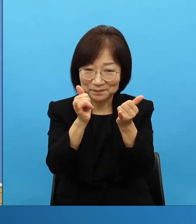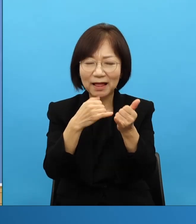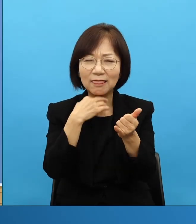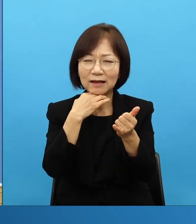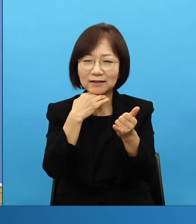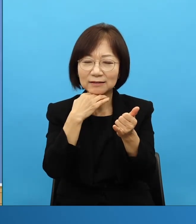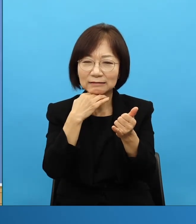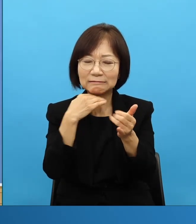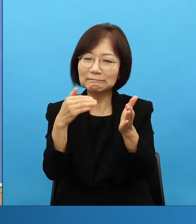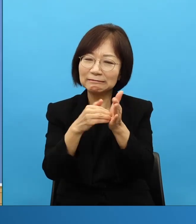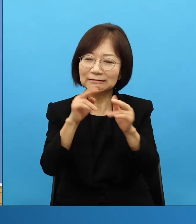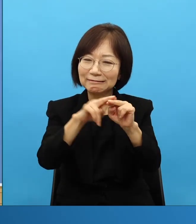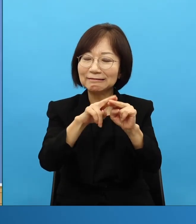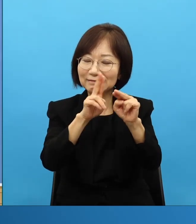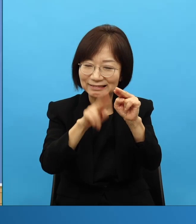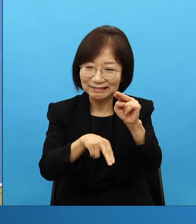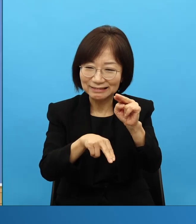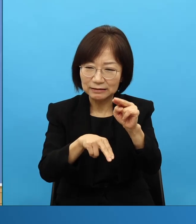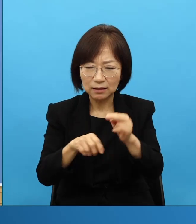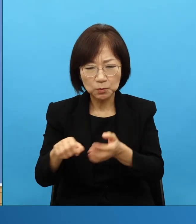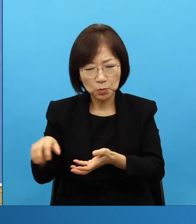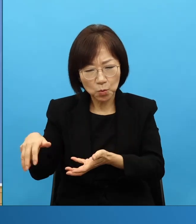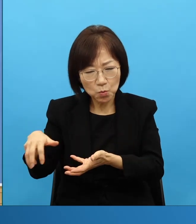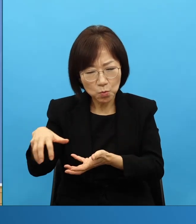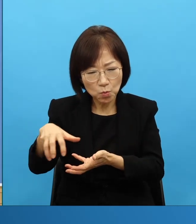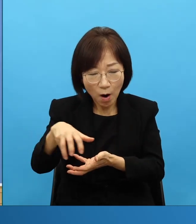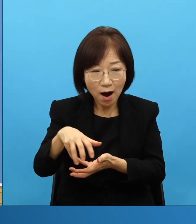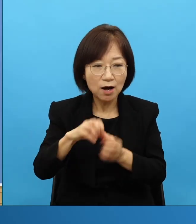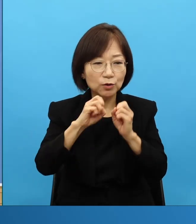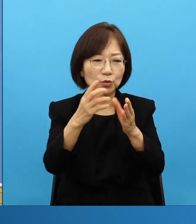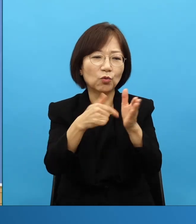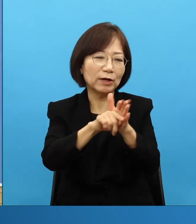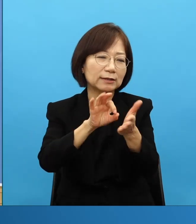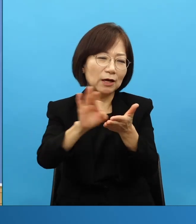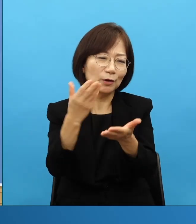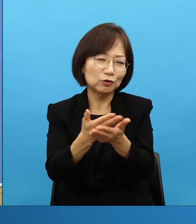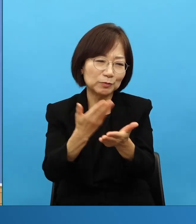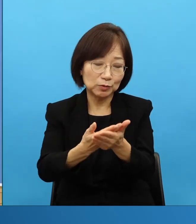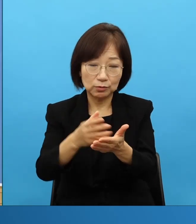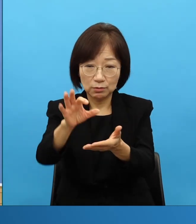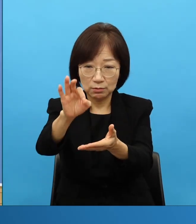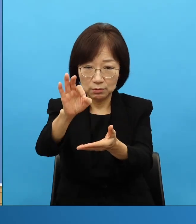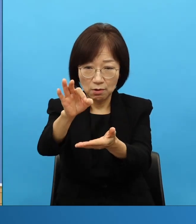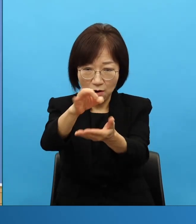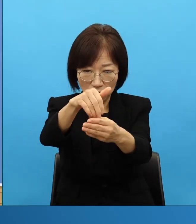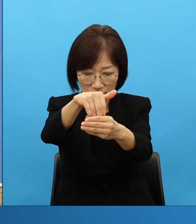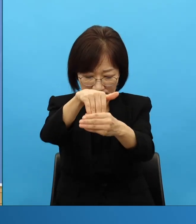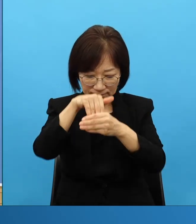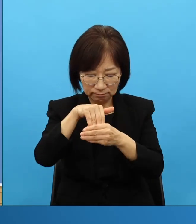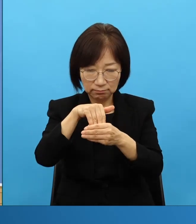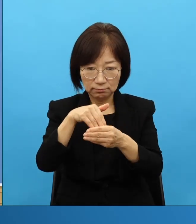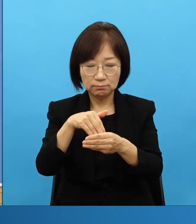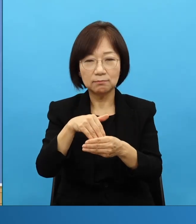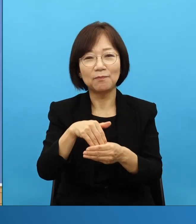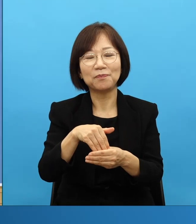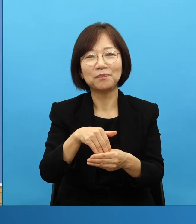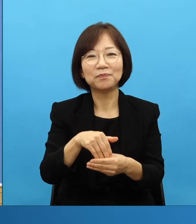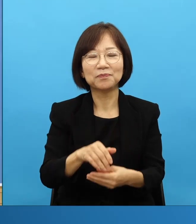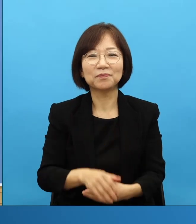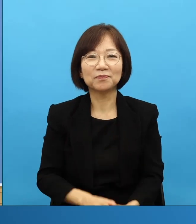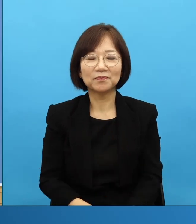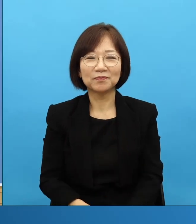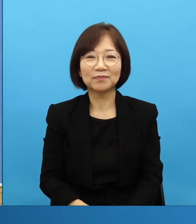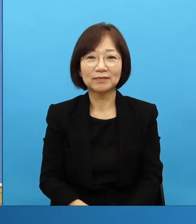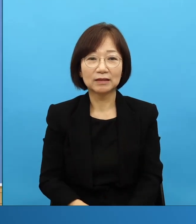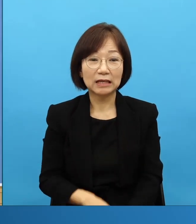쓰라 하면서. And then even after she had retired, she had brought back even more offerings, saying, "Please use it for this evangelism movement." 그게